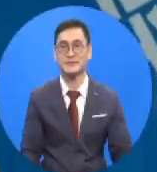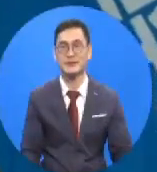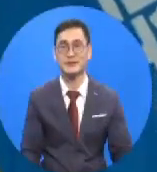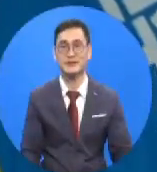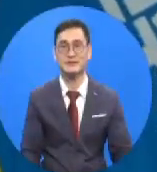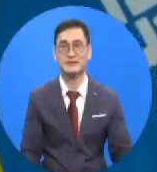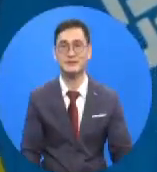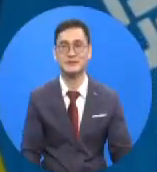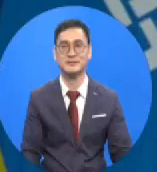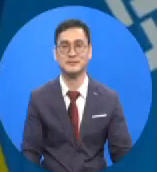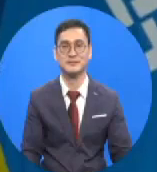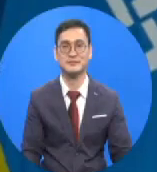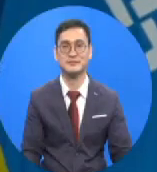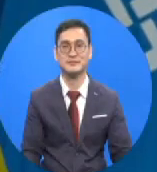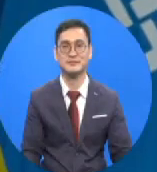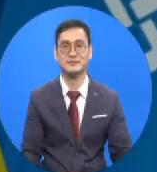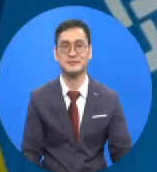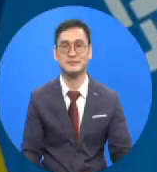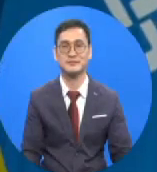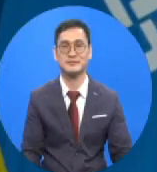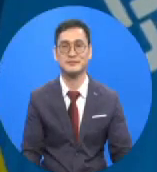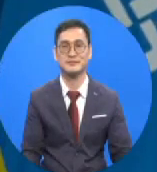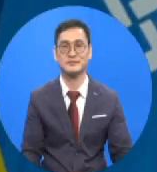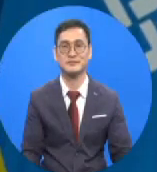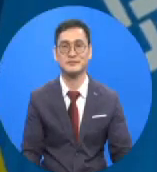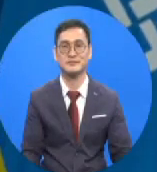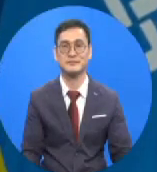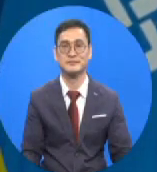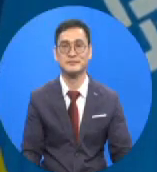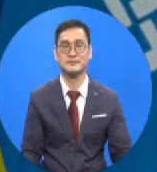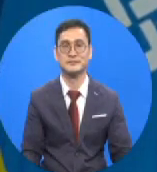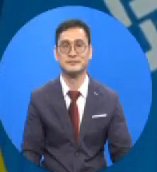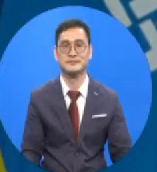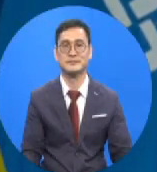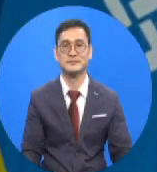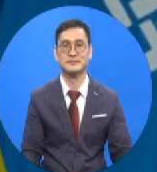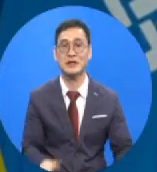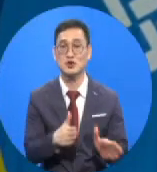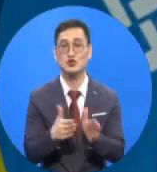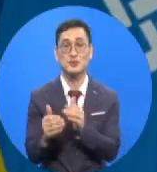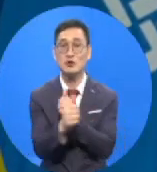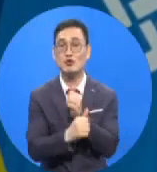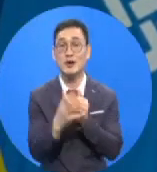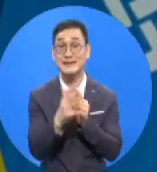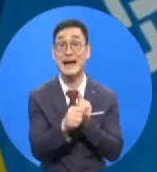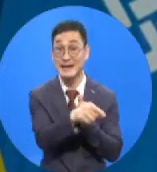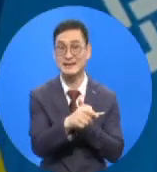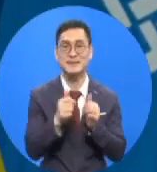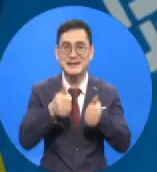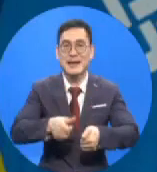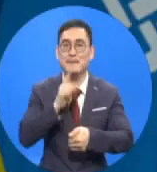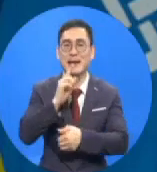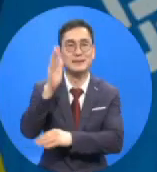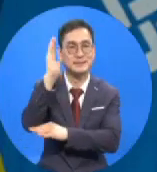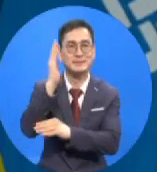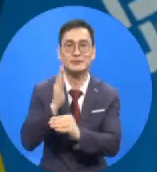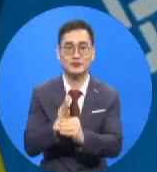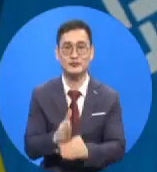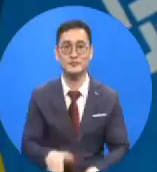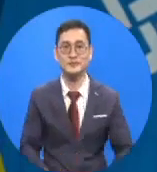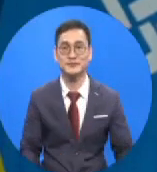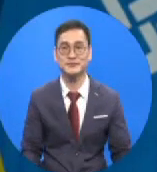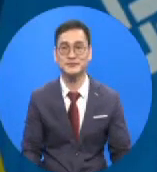화면인데 지금은 안규백 정 국회의원 대외 준비 위원장 의 인삿말을 지급하고 경우 그런데